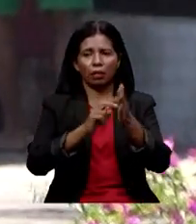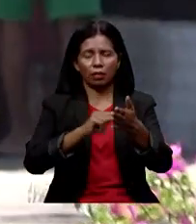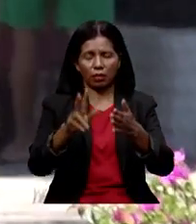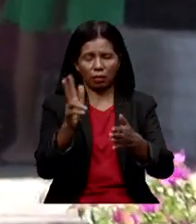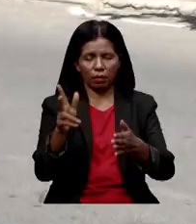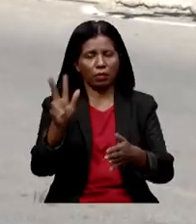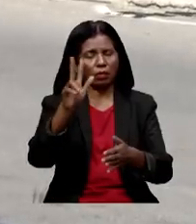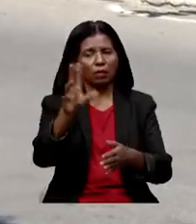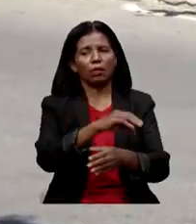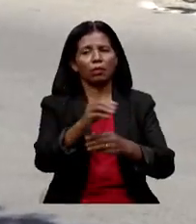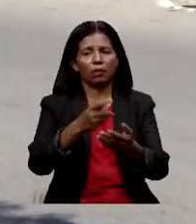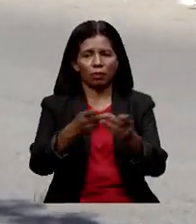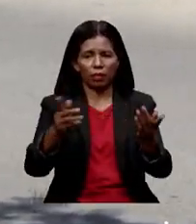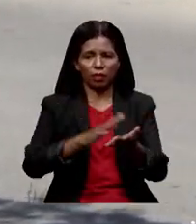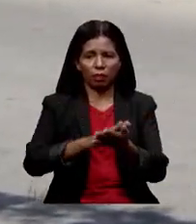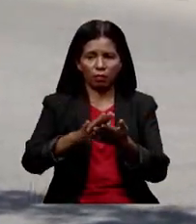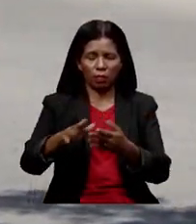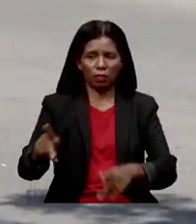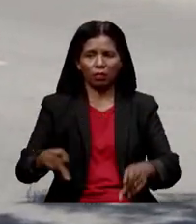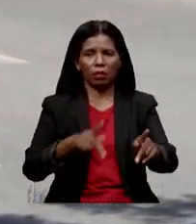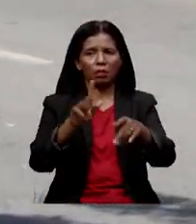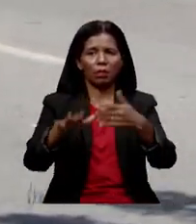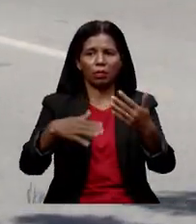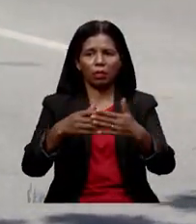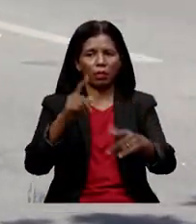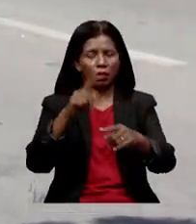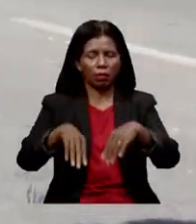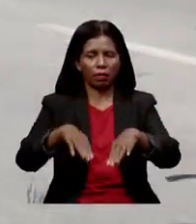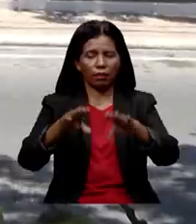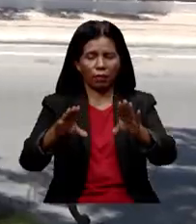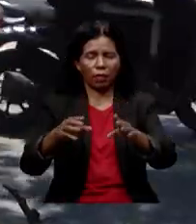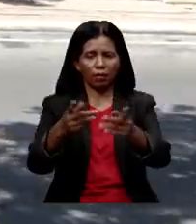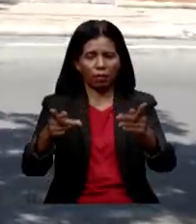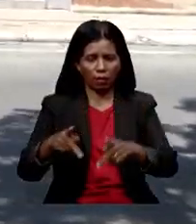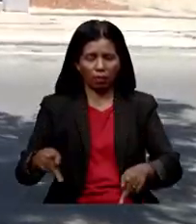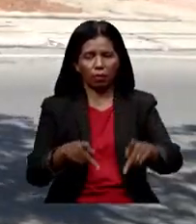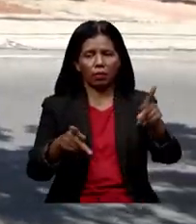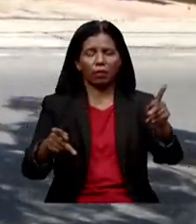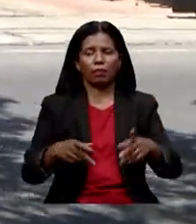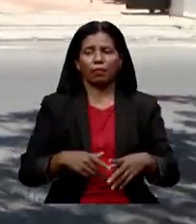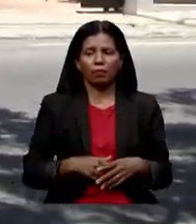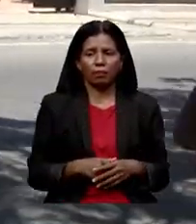resing walu kono baijiane orden publiku bandu sidadang sira halo negosiu espasu publiku sira iha sidare larang Abraham Amaral, ZMN.